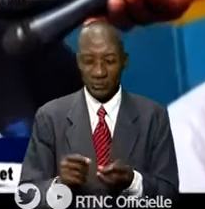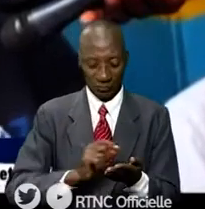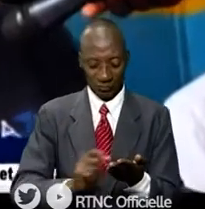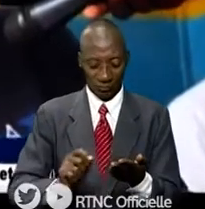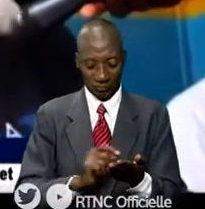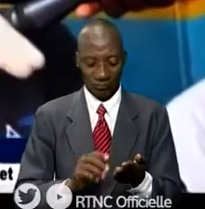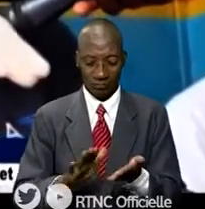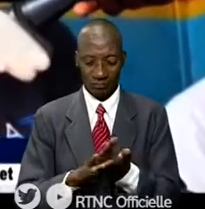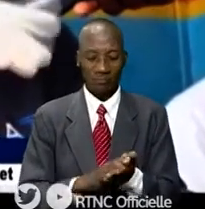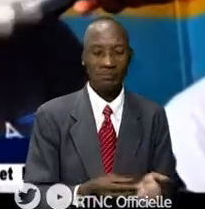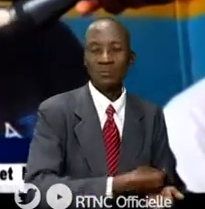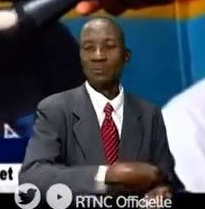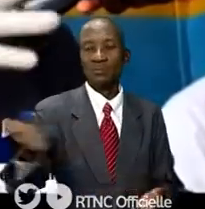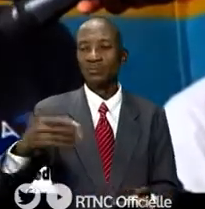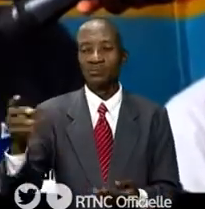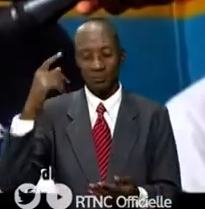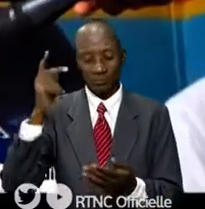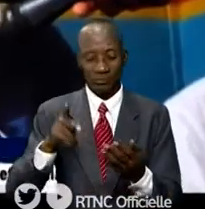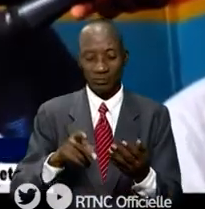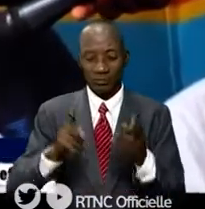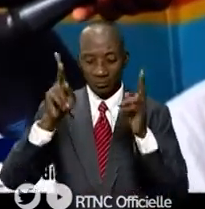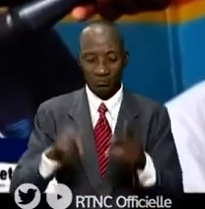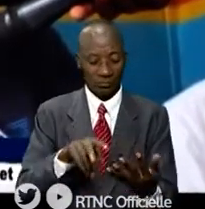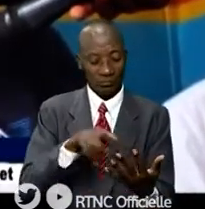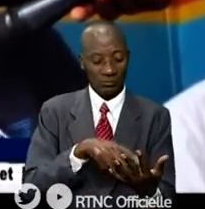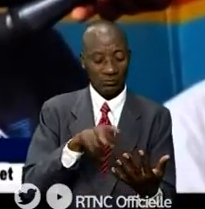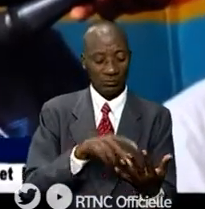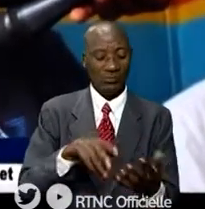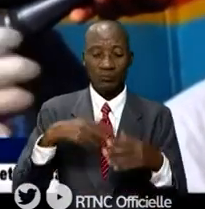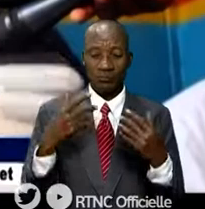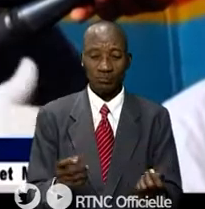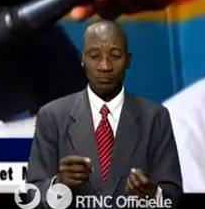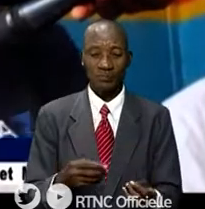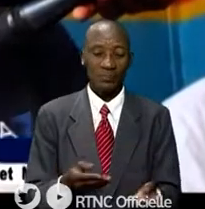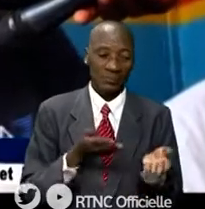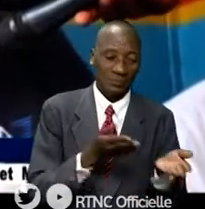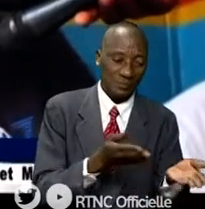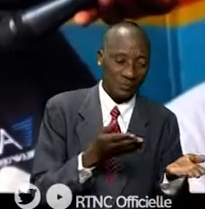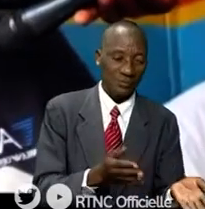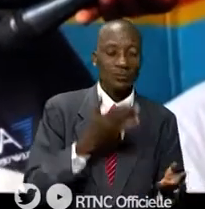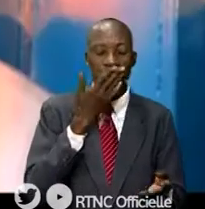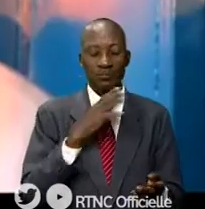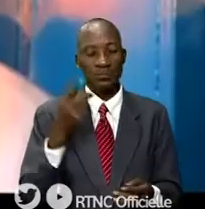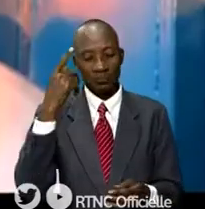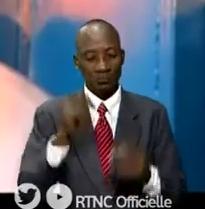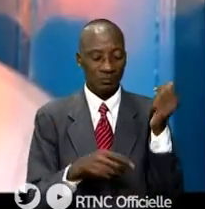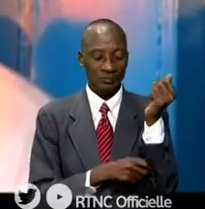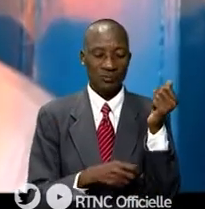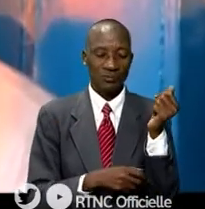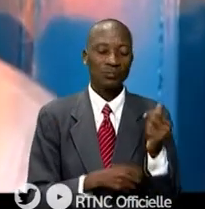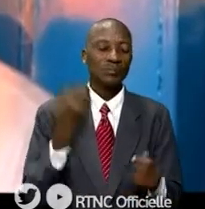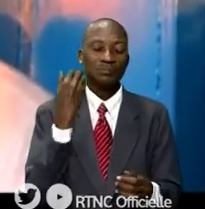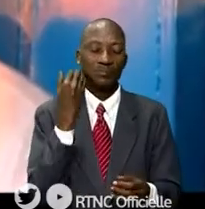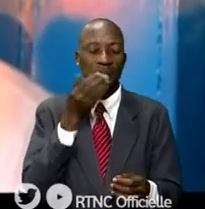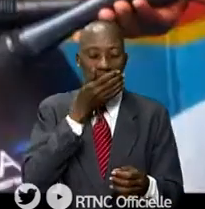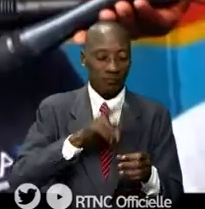comment on se fait soigner et surtout quels sont les risques qu'on encourt lorsque on ne prend pas les choses au sérieux, lorsqu'on se met à